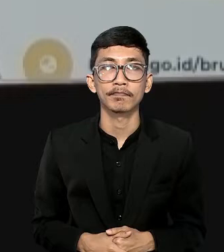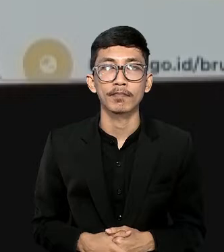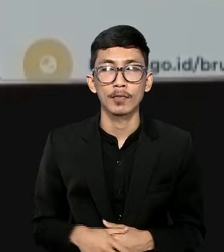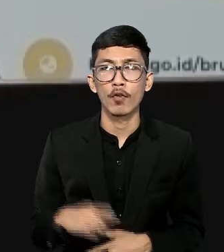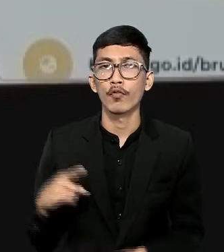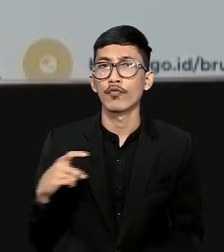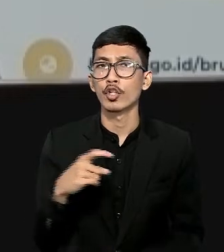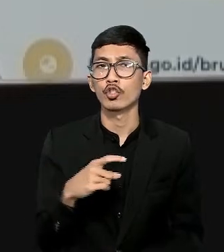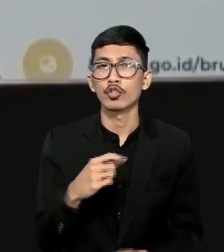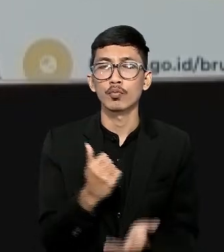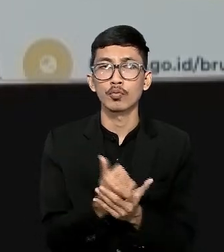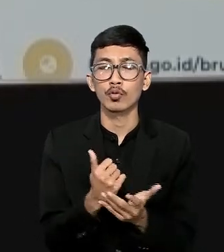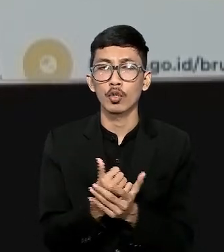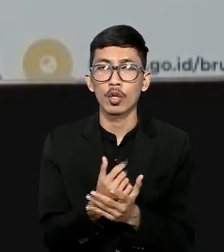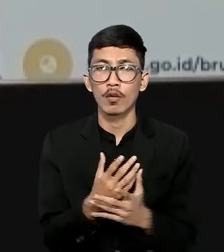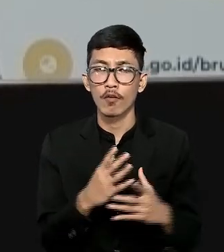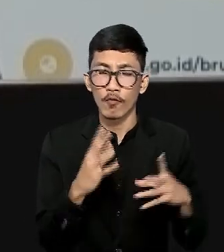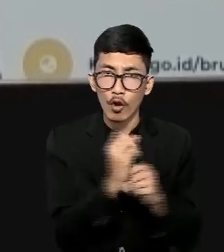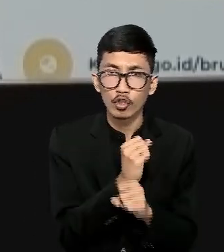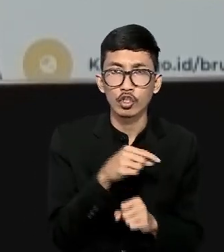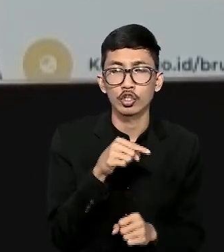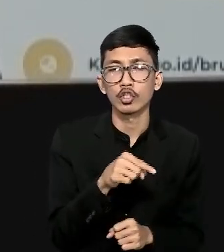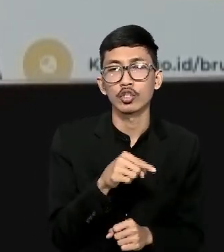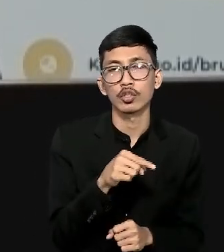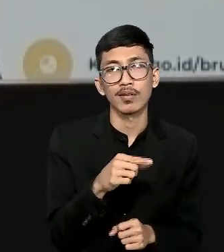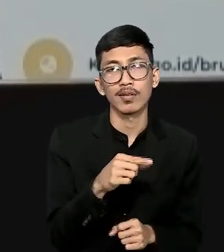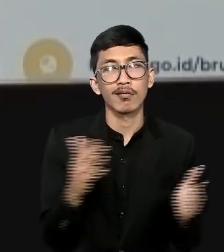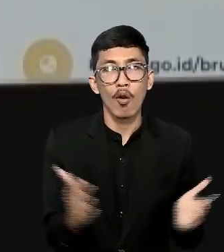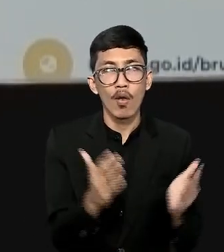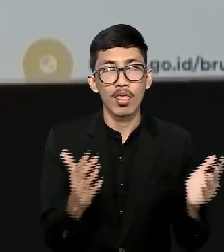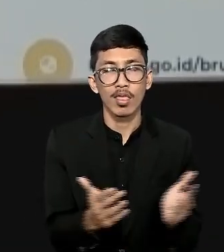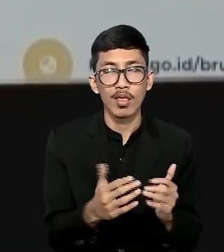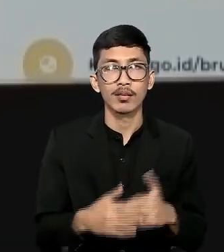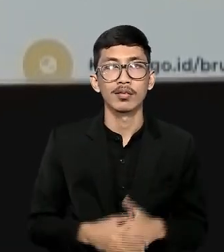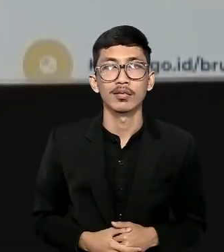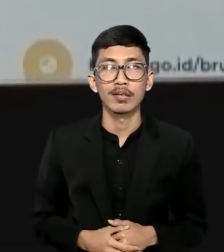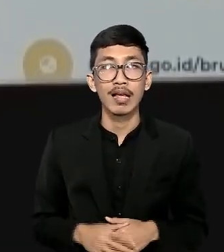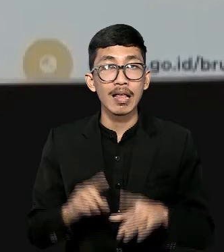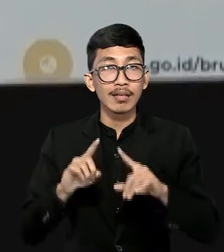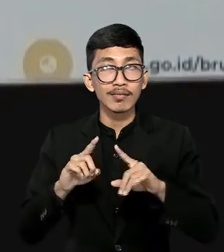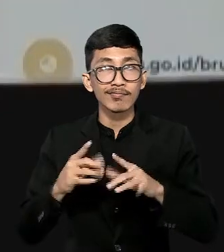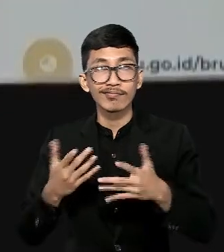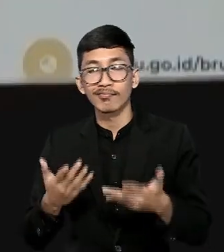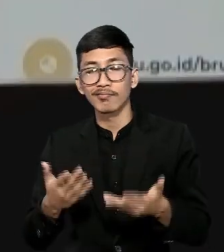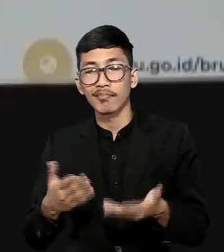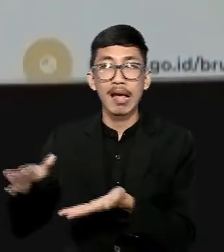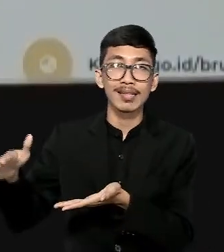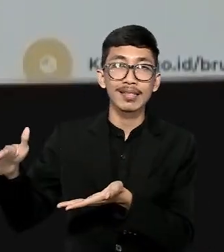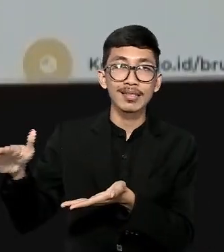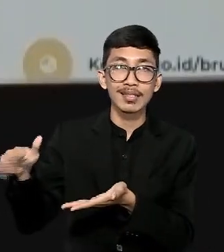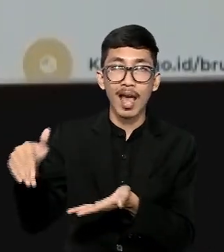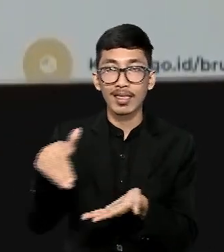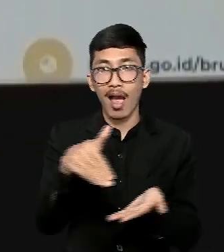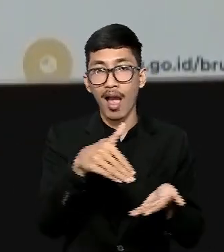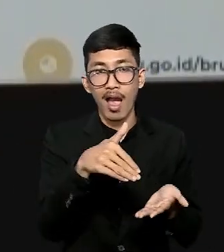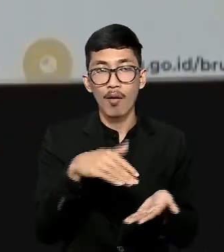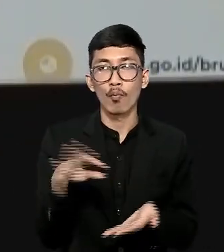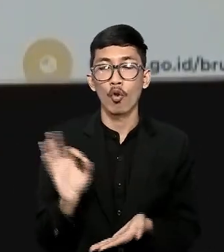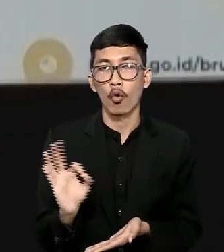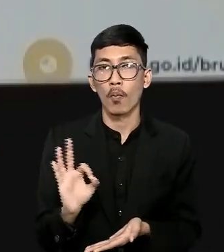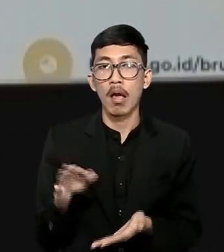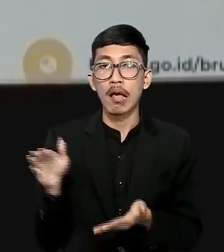sebagai variant of concern jadi karena memang belum ada data yang komprehensif yang mungkin Pak Dokter lebih tahu